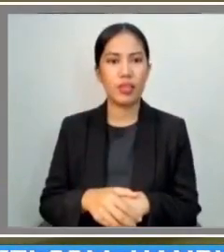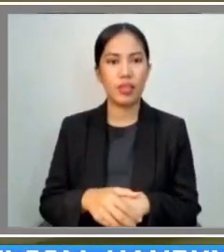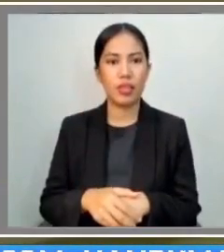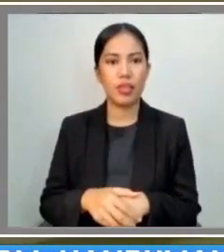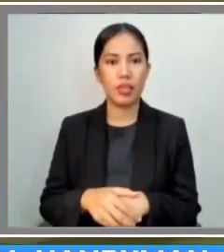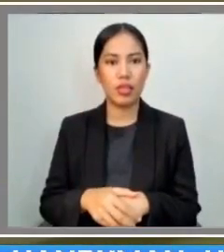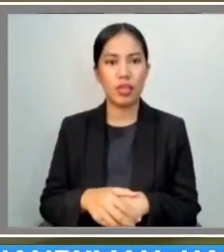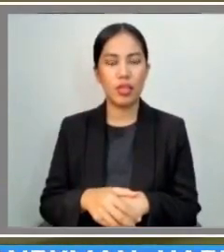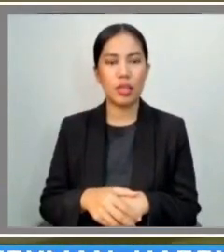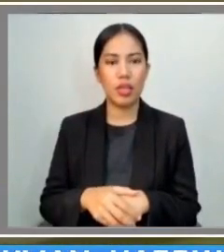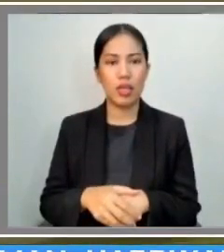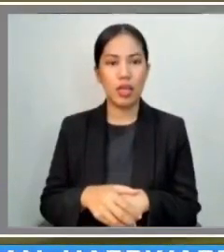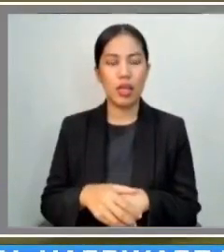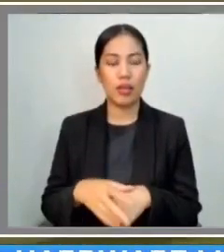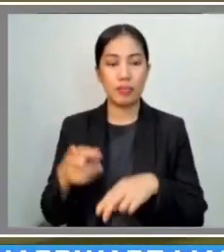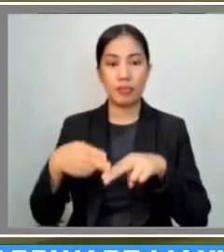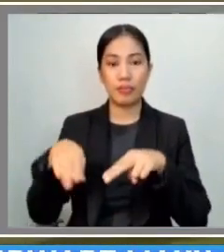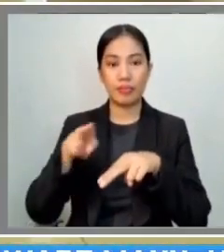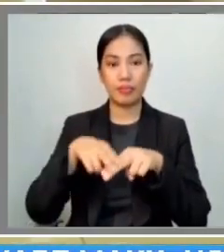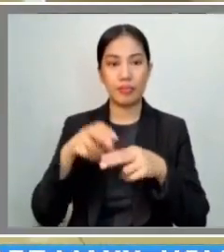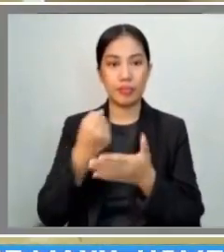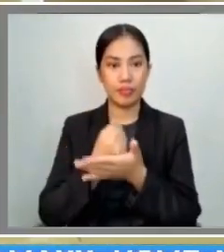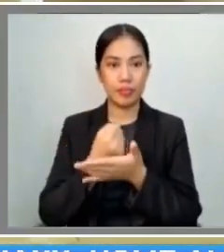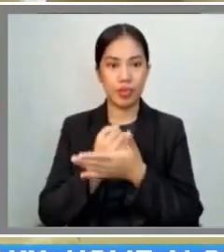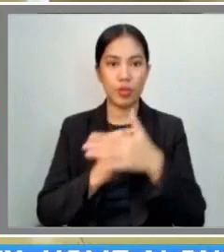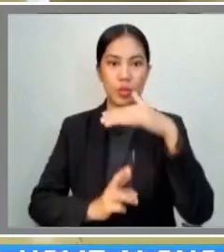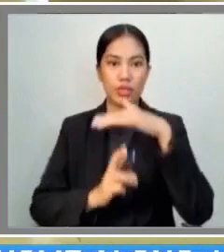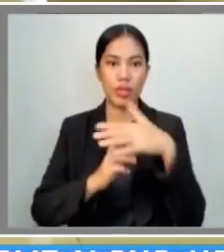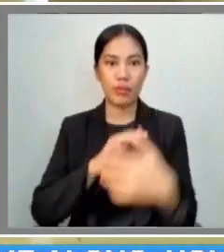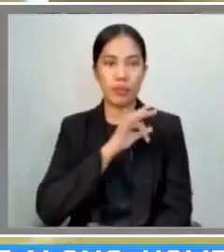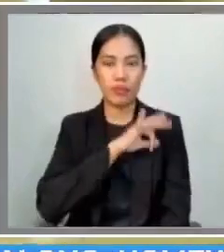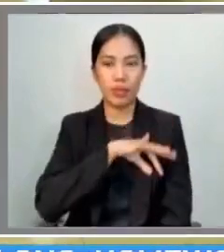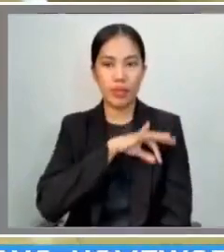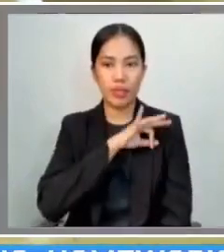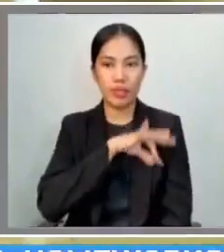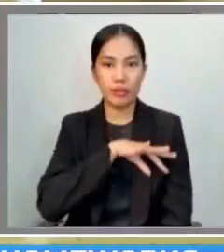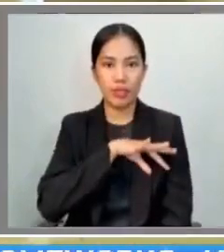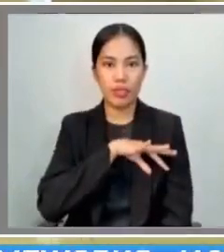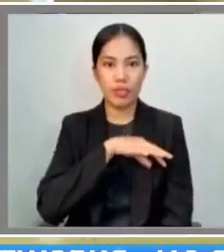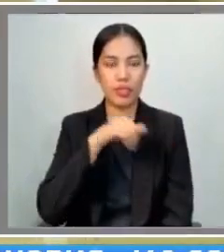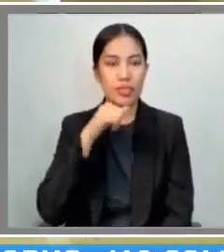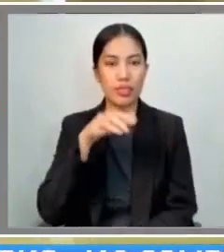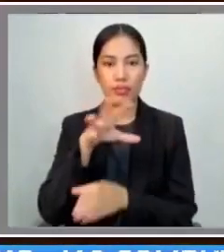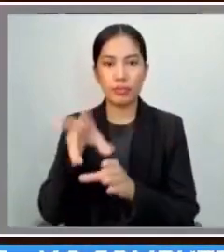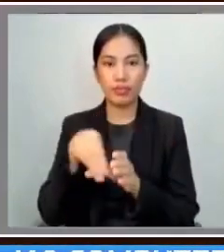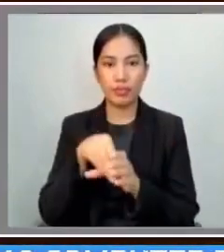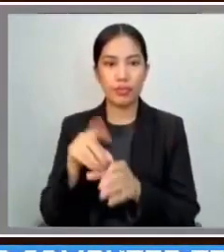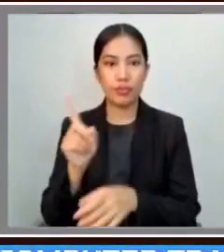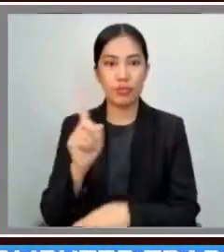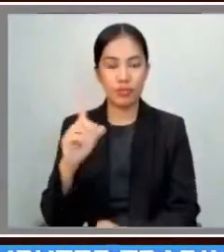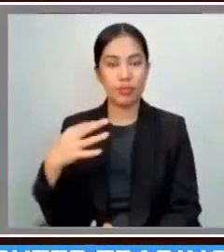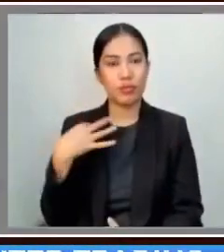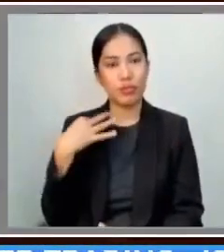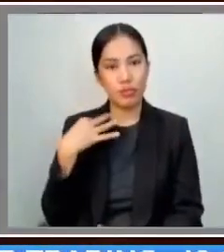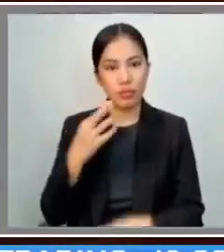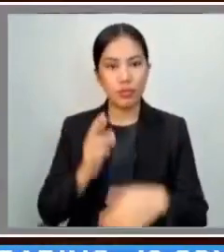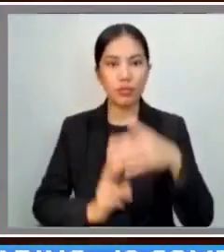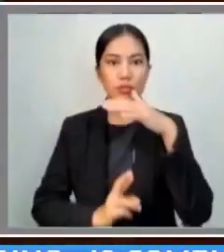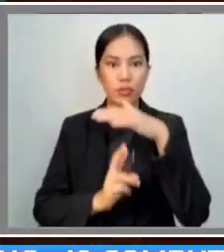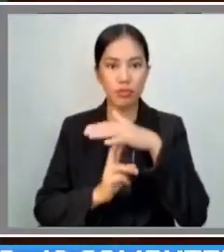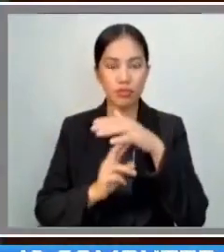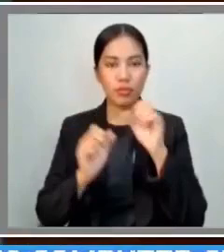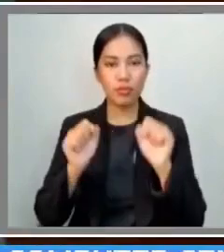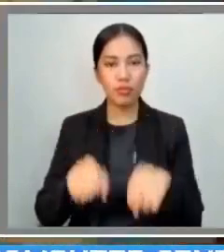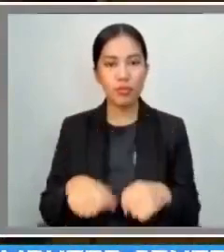na kanilang mga retirement benefits hindi sakop ng panukala ang voluntary retirement na pwedeng gawin ng mga 60 years